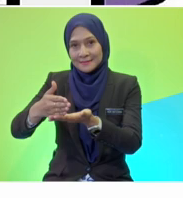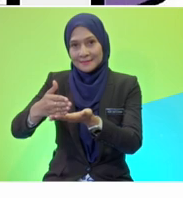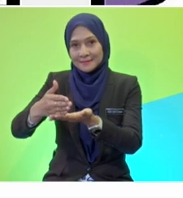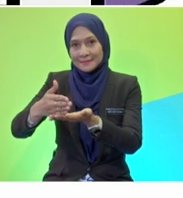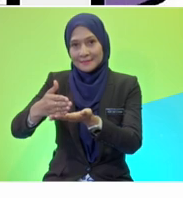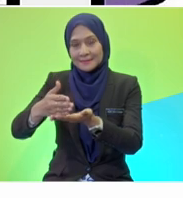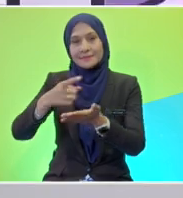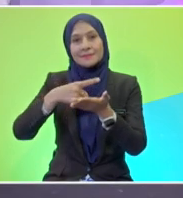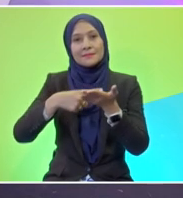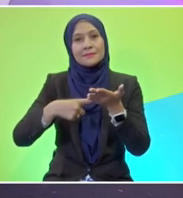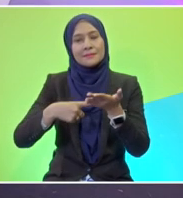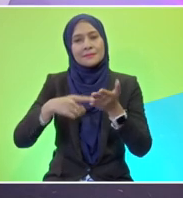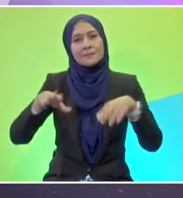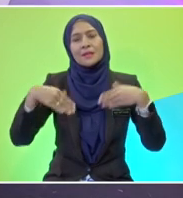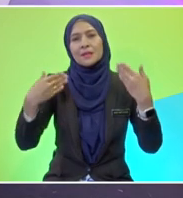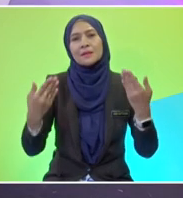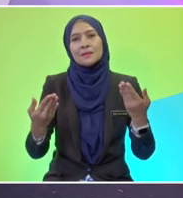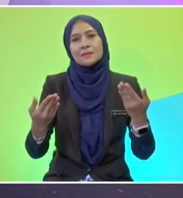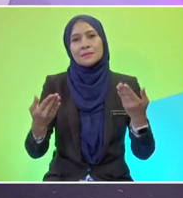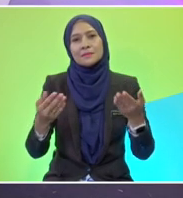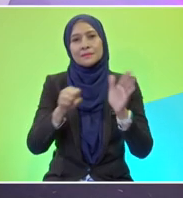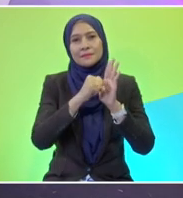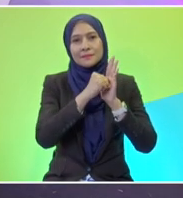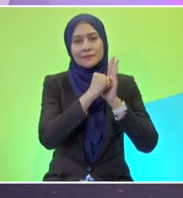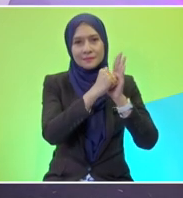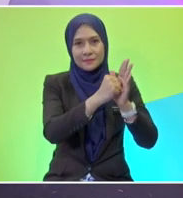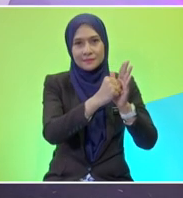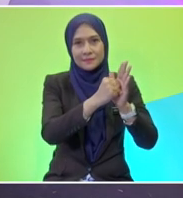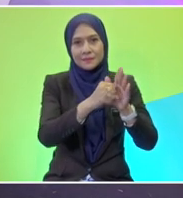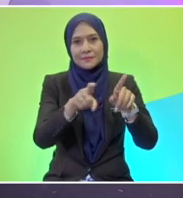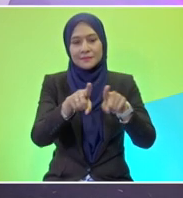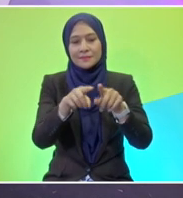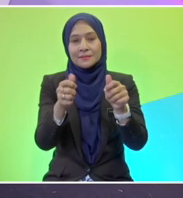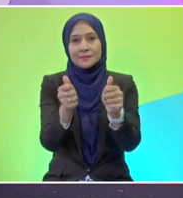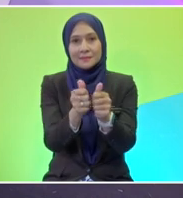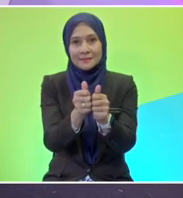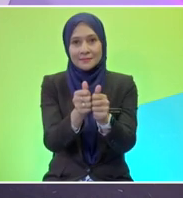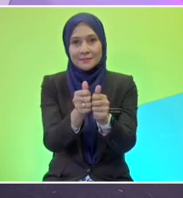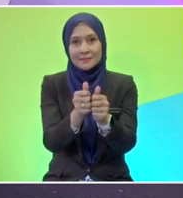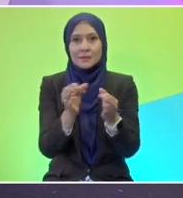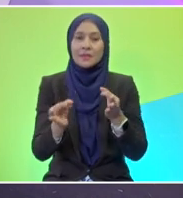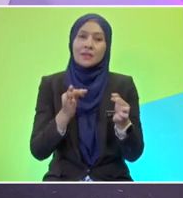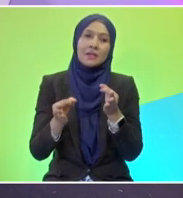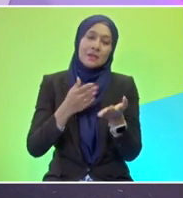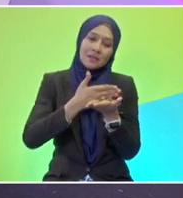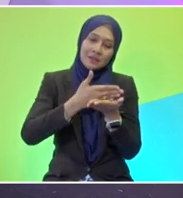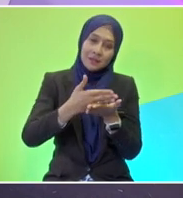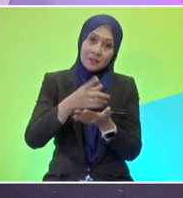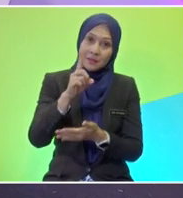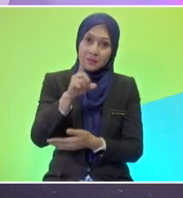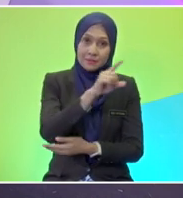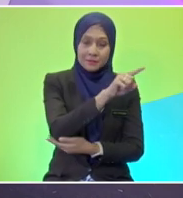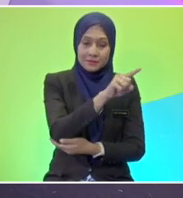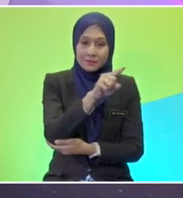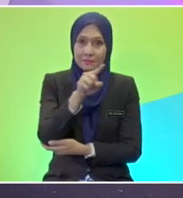Apa pula simbol, bagaimana pula simbol sama dengan? Macam mana ya? Macam mana ya, tadi cikgu? Kalau tolak, Kak Fika, ada satu saja garisan